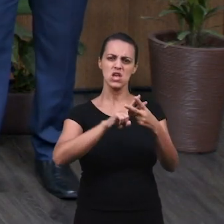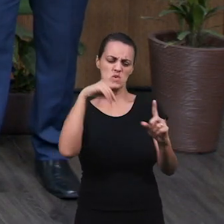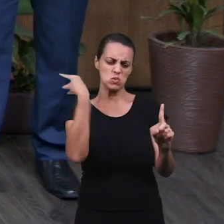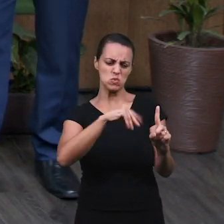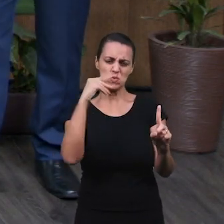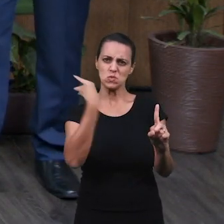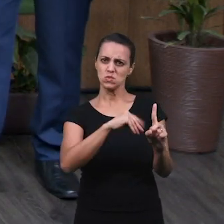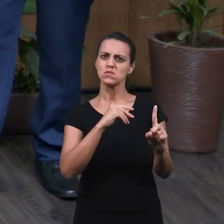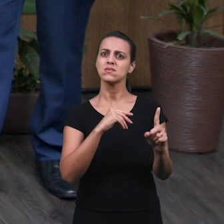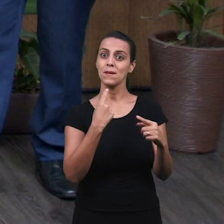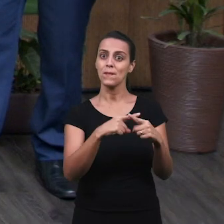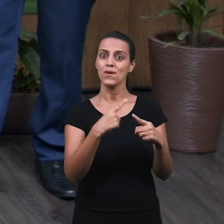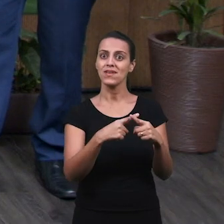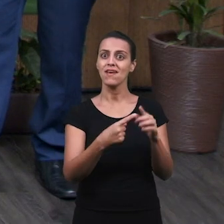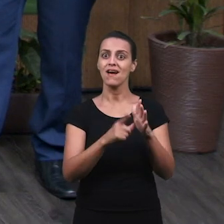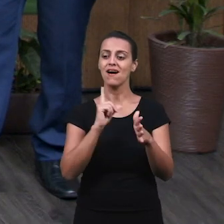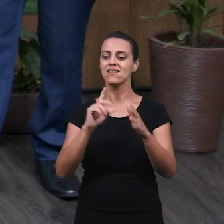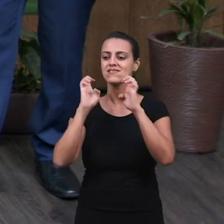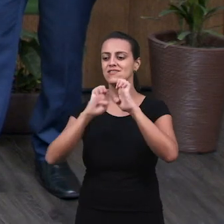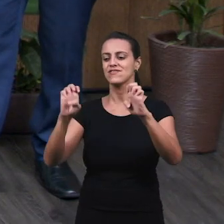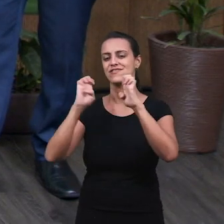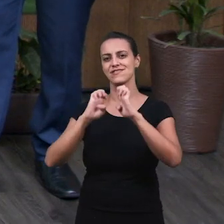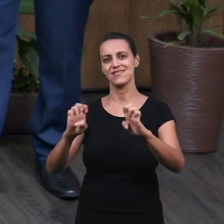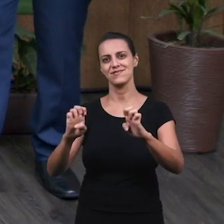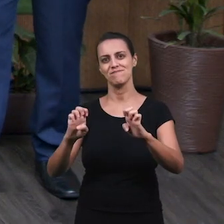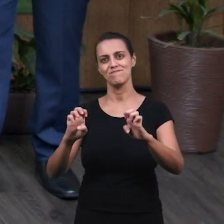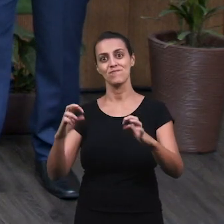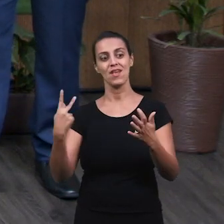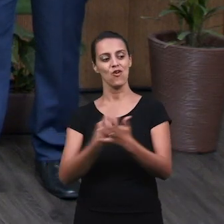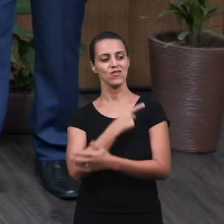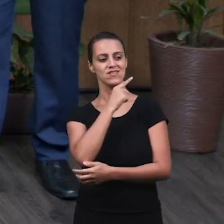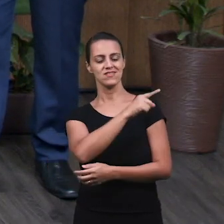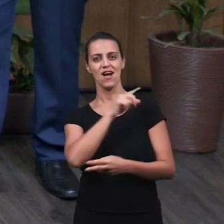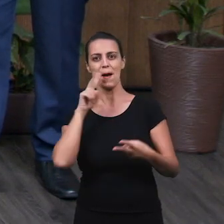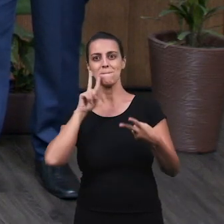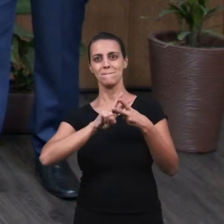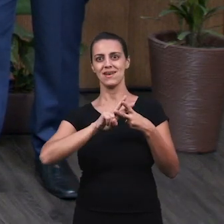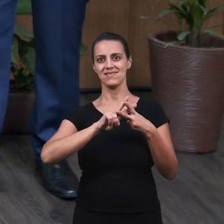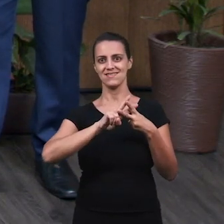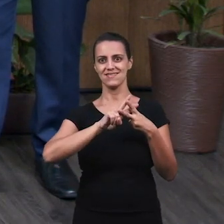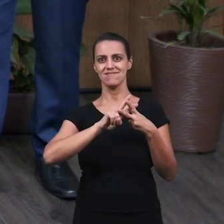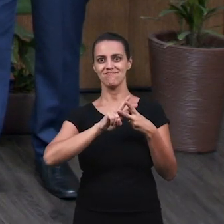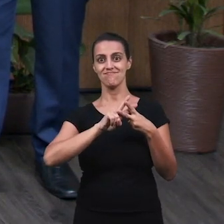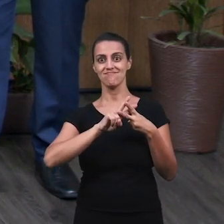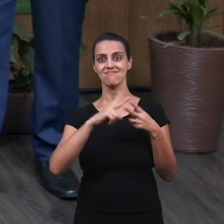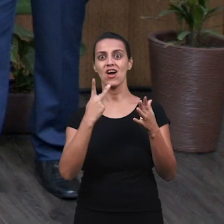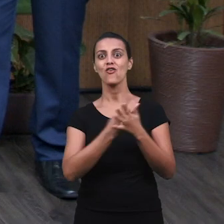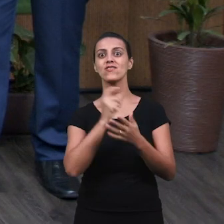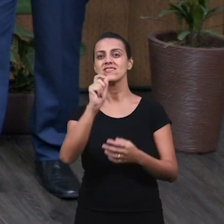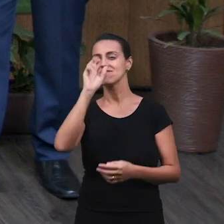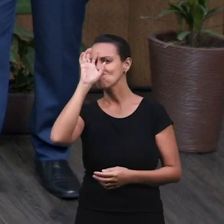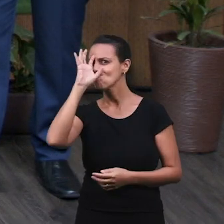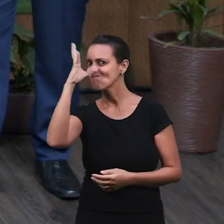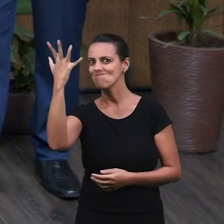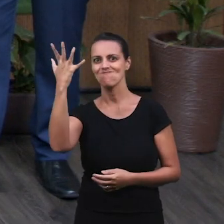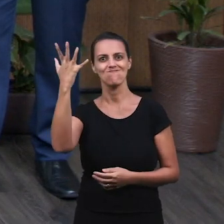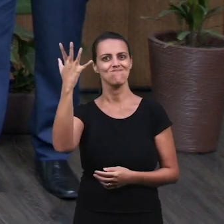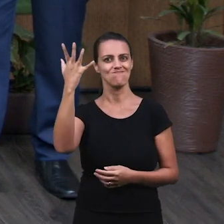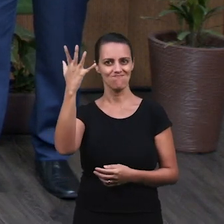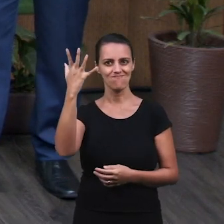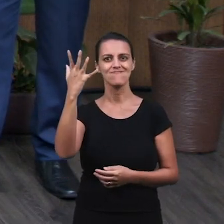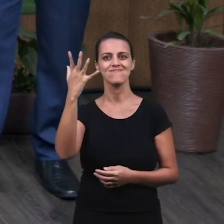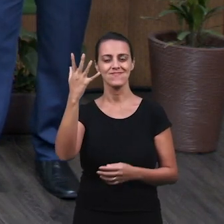cette ville. Et dans la prison, s'est passé un autre grand signe qui a marqué l'œuvre de Dieu à